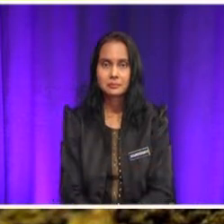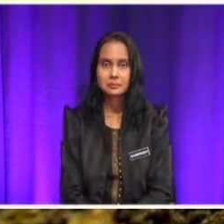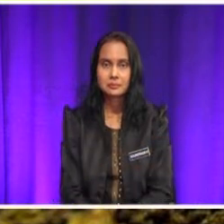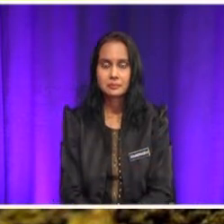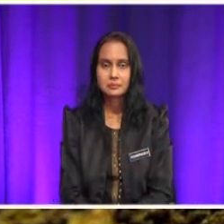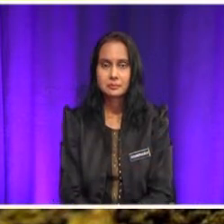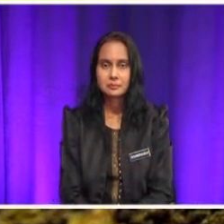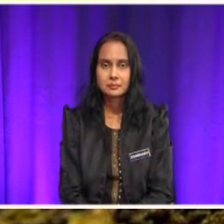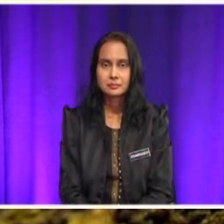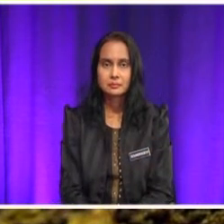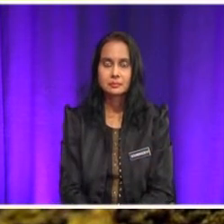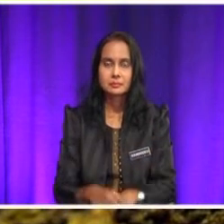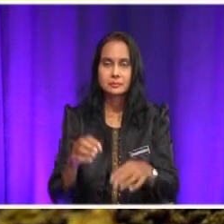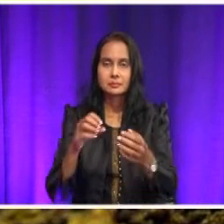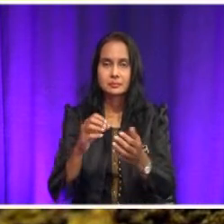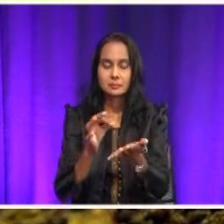percabahan